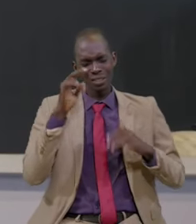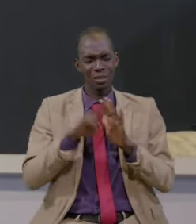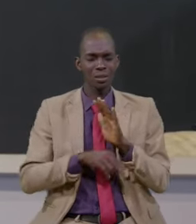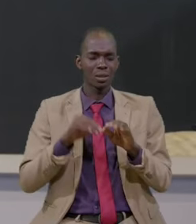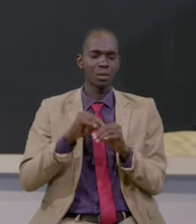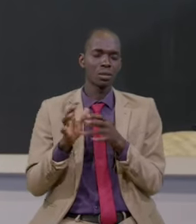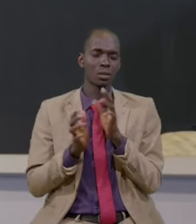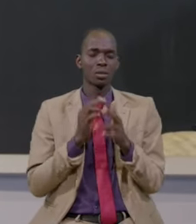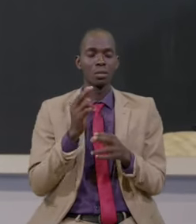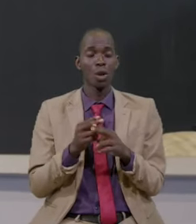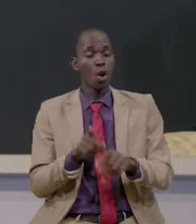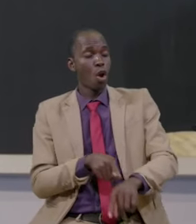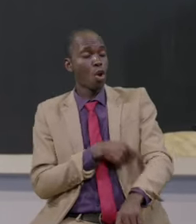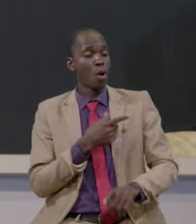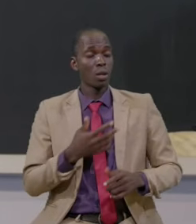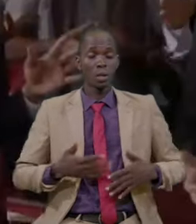longévité,